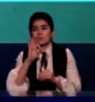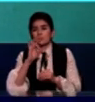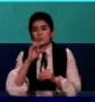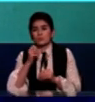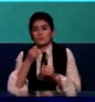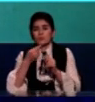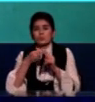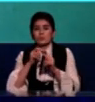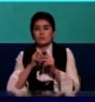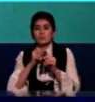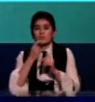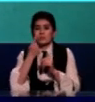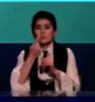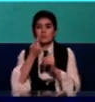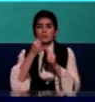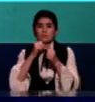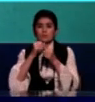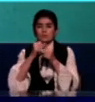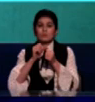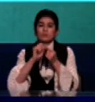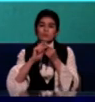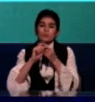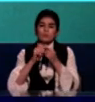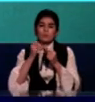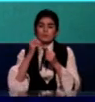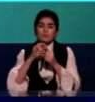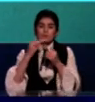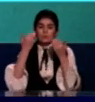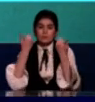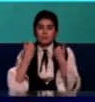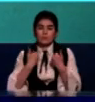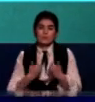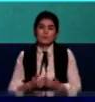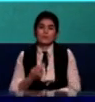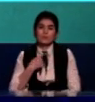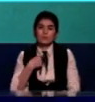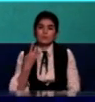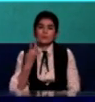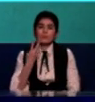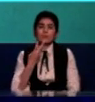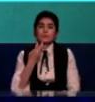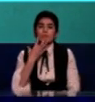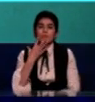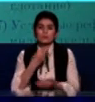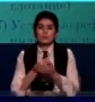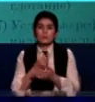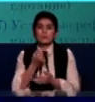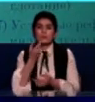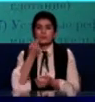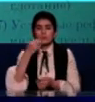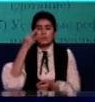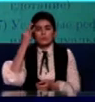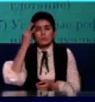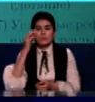в единое целое, обеспечивает связь с внешней средой. Нам придется сейчас с вами немножко